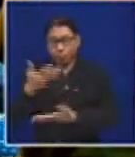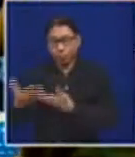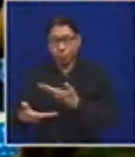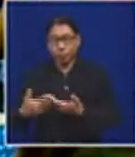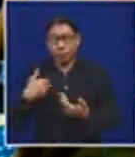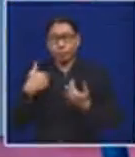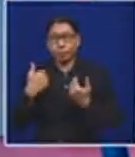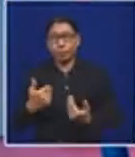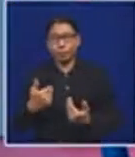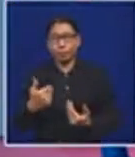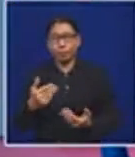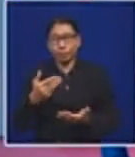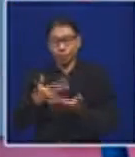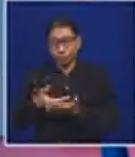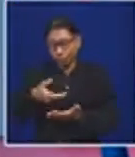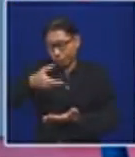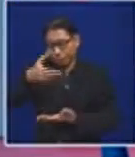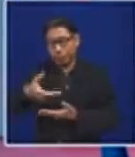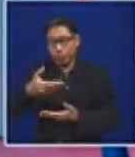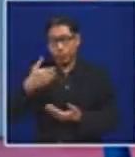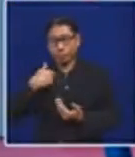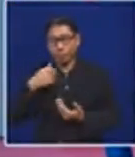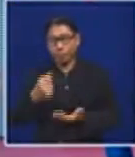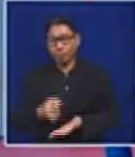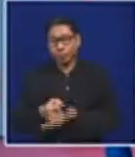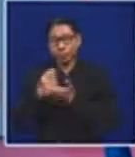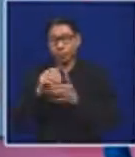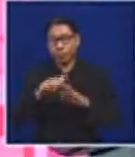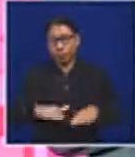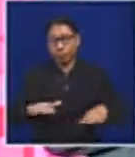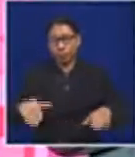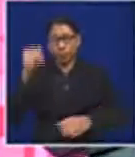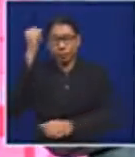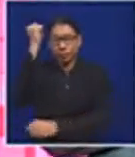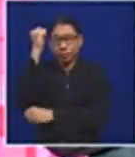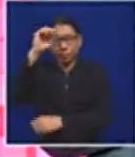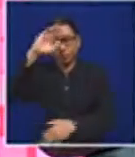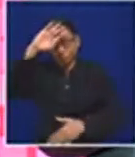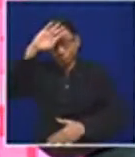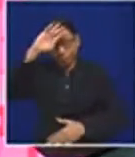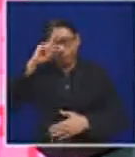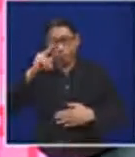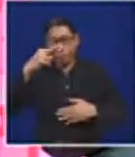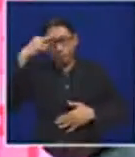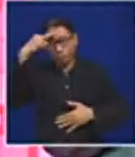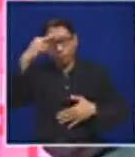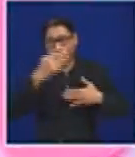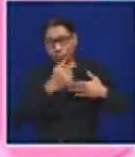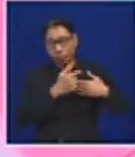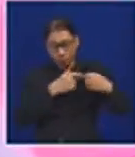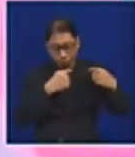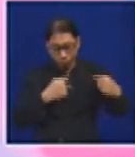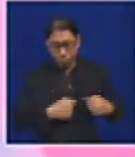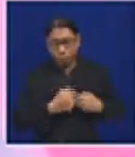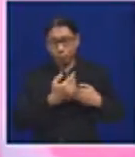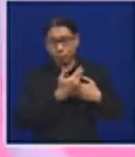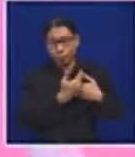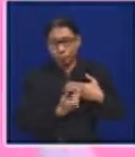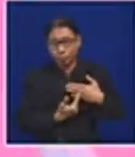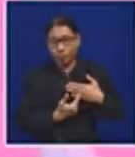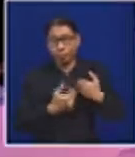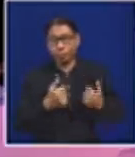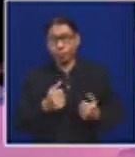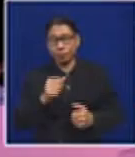านนี้ก็สามารถหารายได้จากการประมูลเพื่อช่วยเหลือเด็กยากจนที่ป่วยเป็นโรคหัวใจพิการแต่กำเนิดให้ได้รับการผ่าตัด